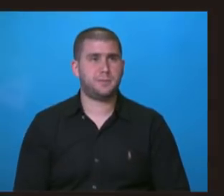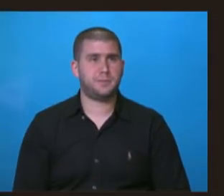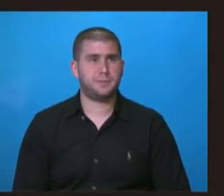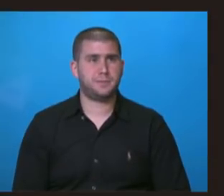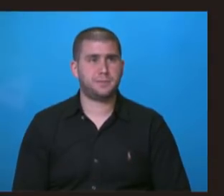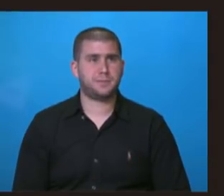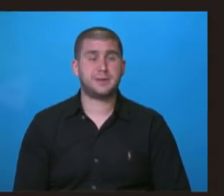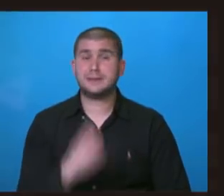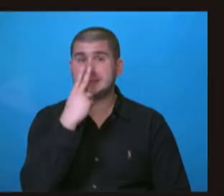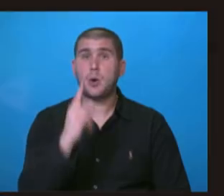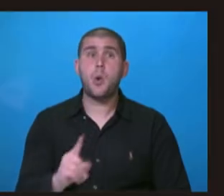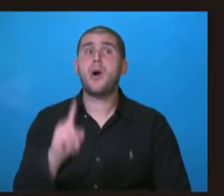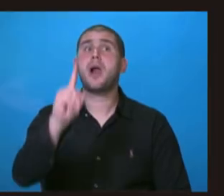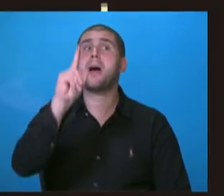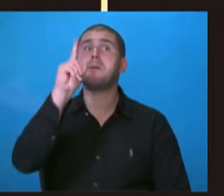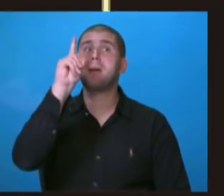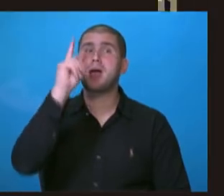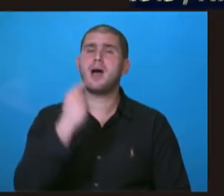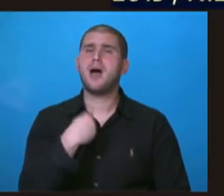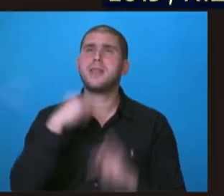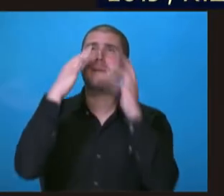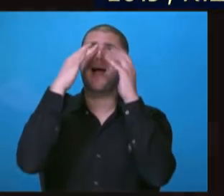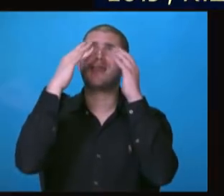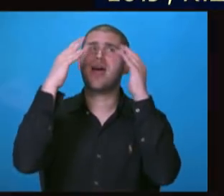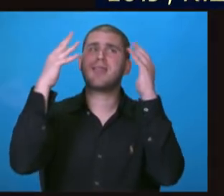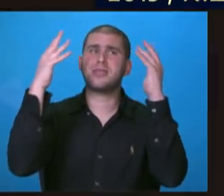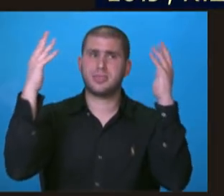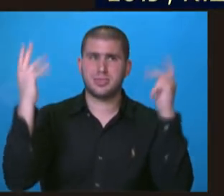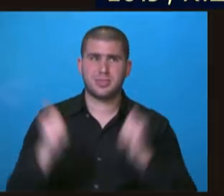Look up here, I'm in heaven.